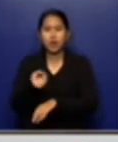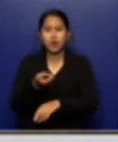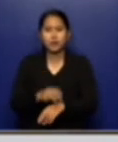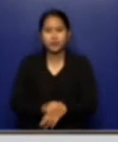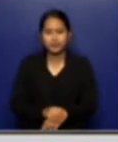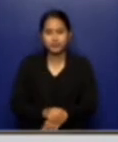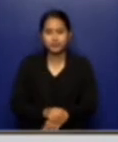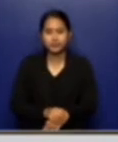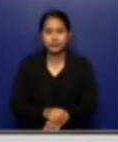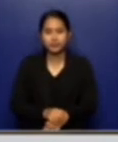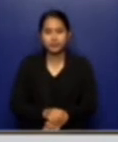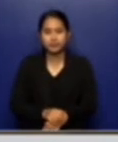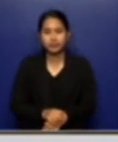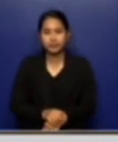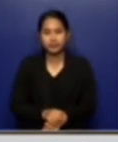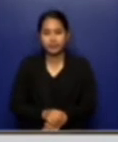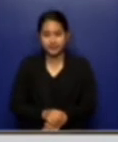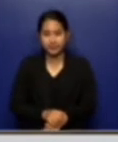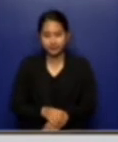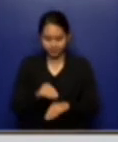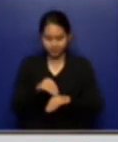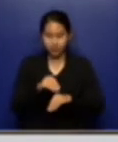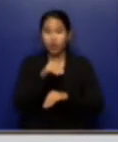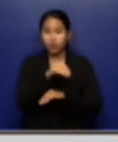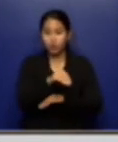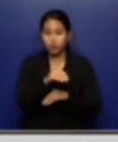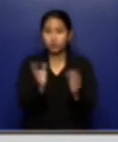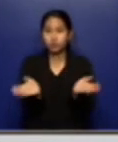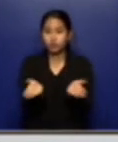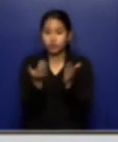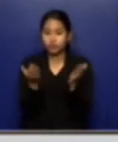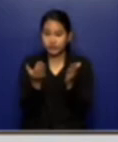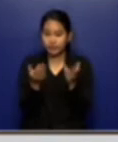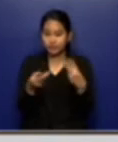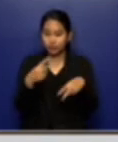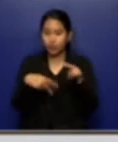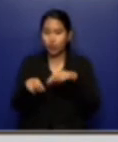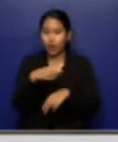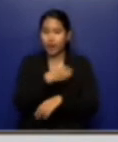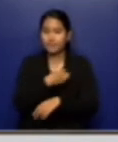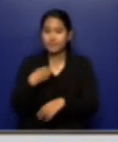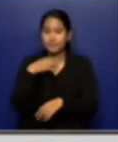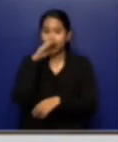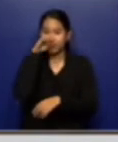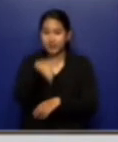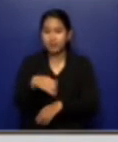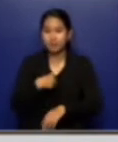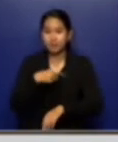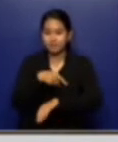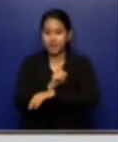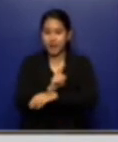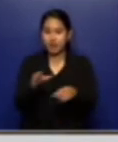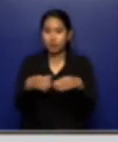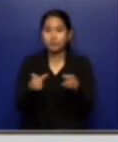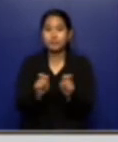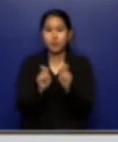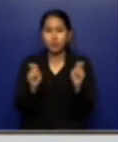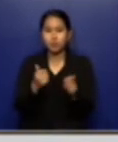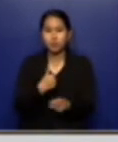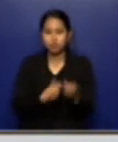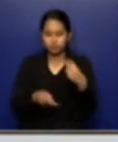กรมส่งเสริมปกครองส่วนท้องถิ่นนะครับในฐานะที่ผมเองเป็นประธานอนุกรรมการท้องถิ่นผมติดตามเรื่